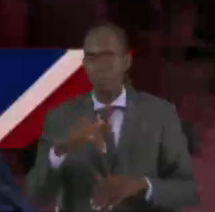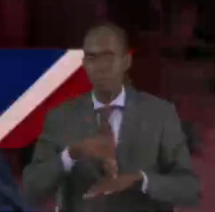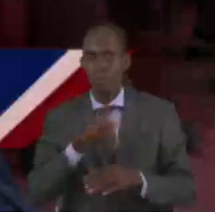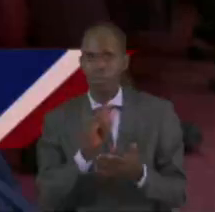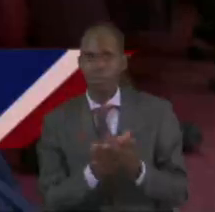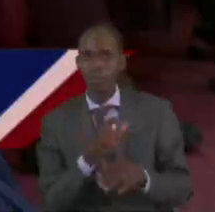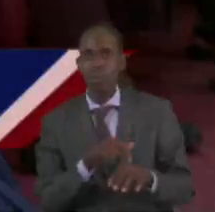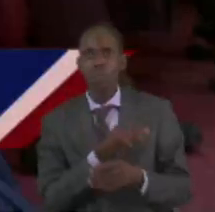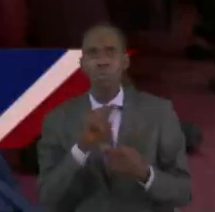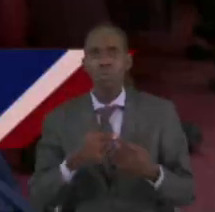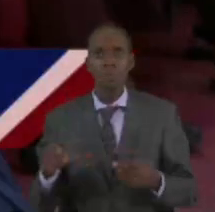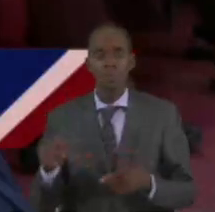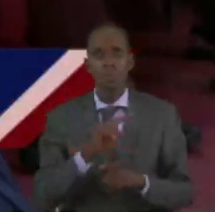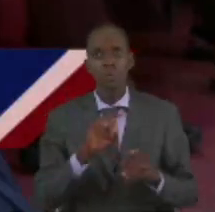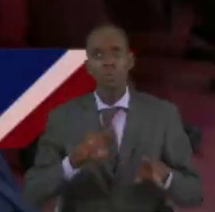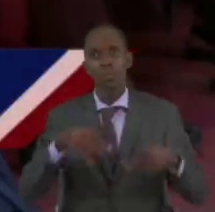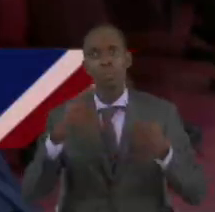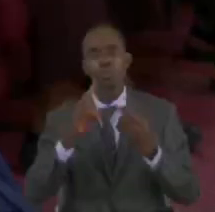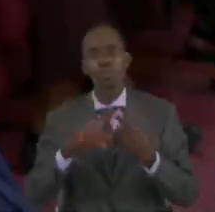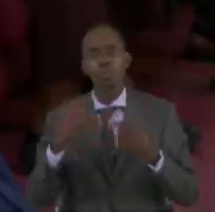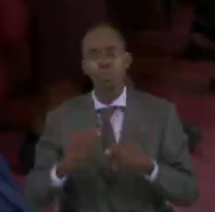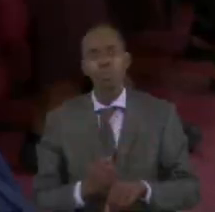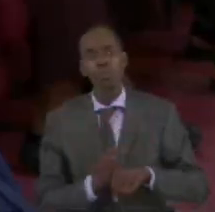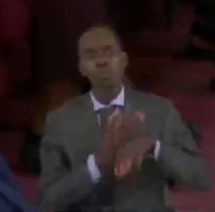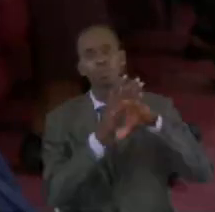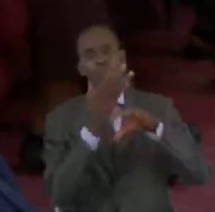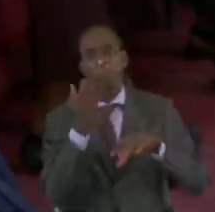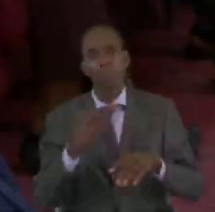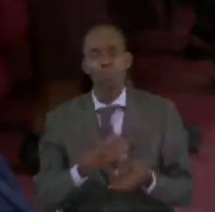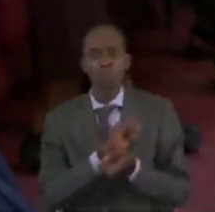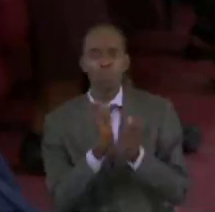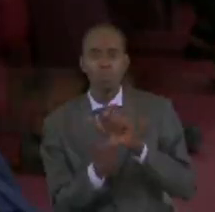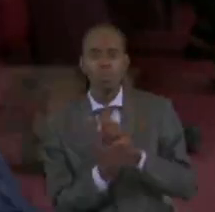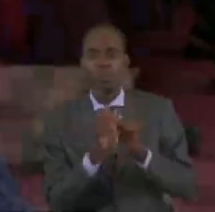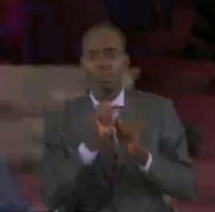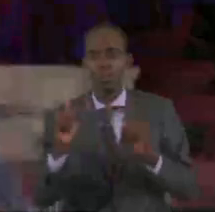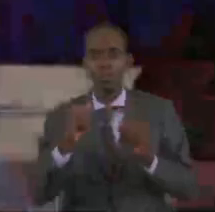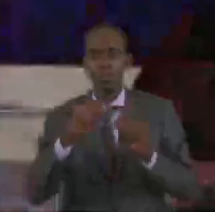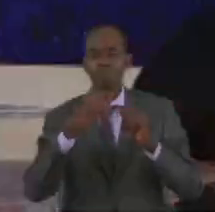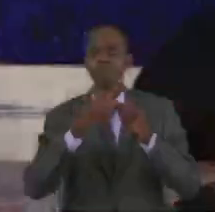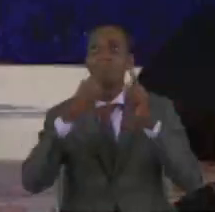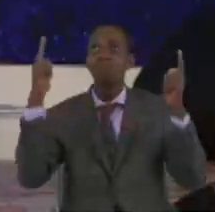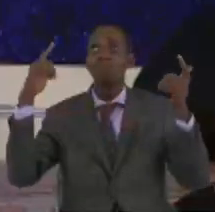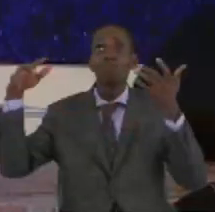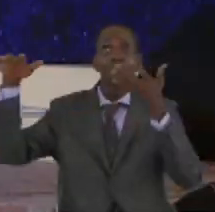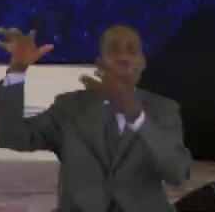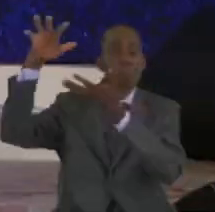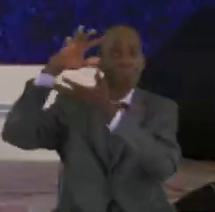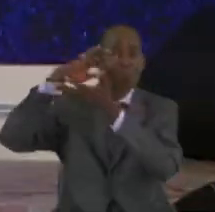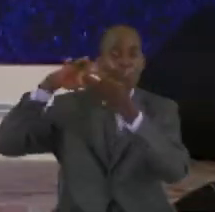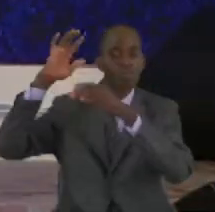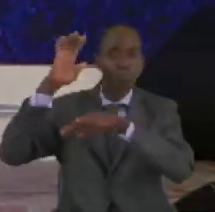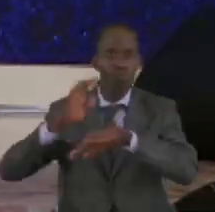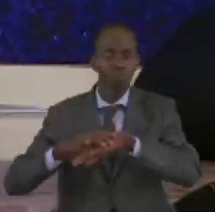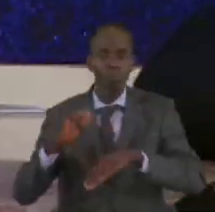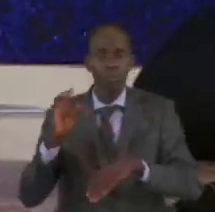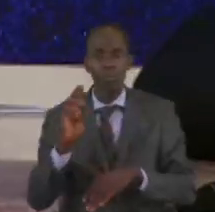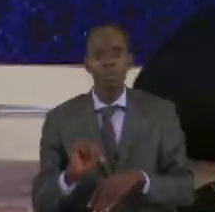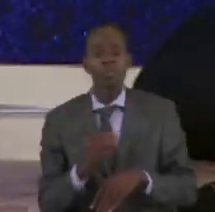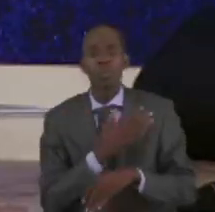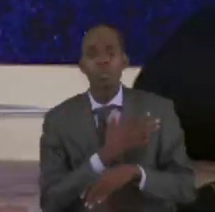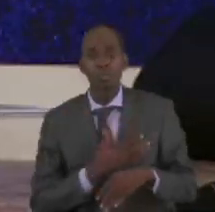Pierre parlant à ce temps, lorsqu'ils étaient à la montagne de transfiguration, Matthieu 17, 5, comme